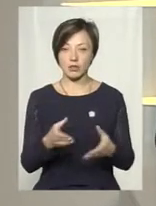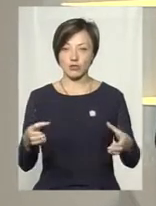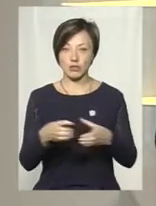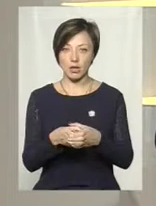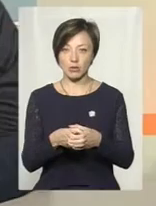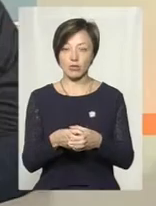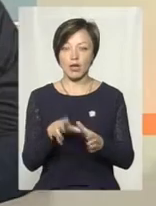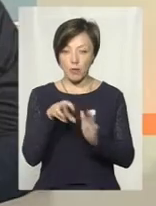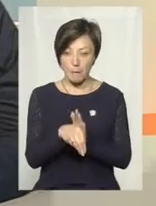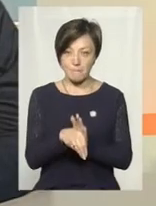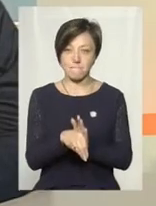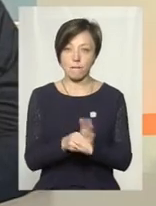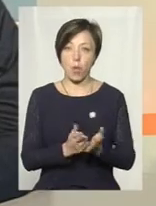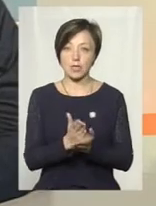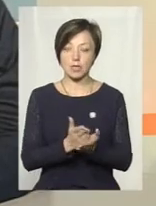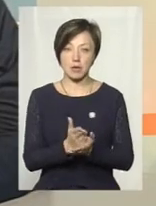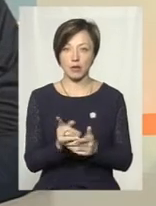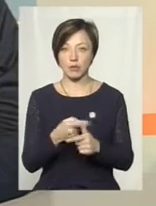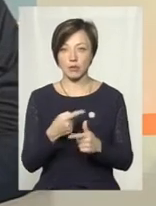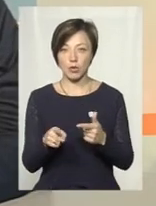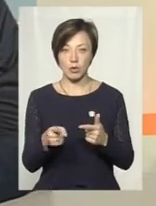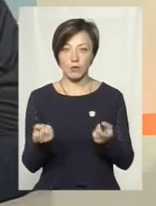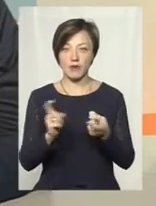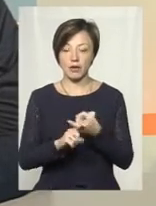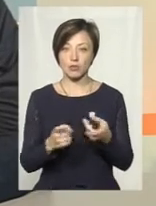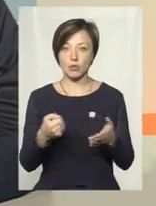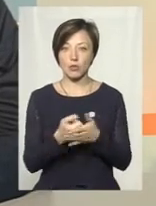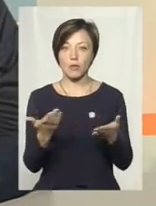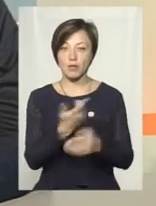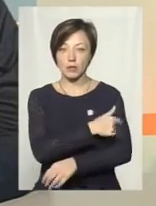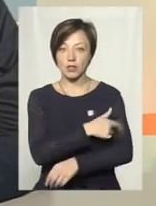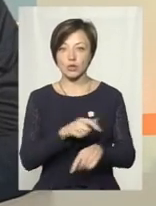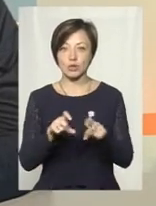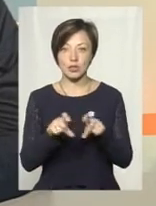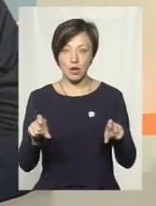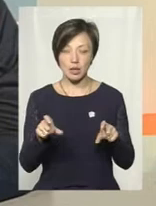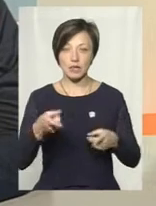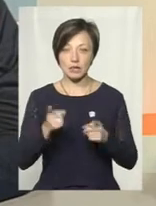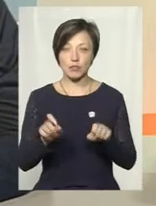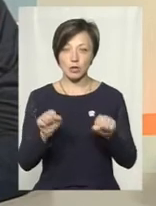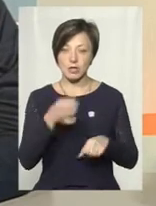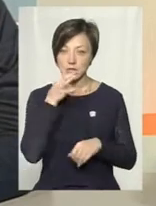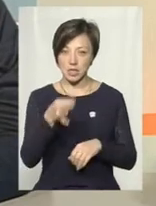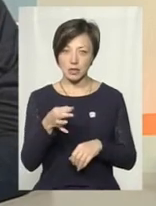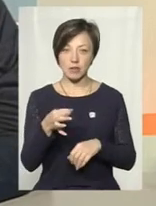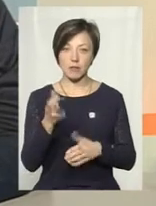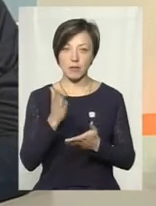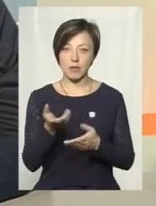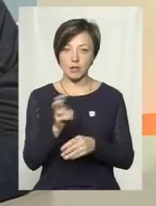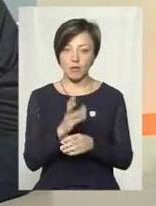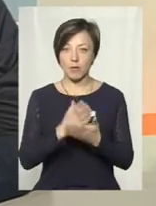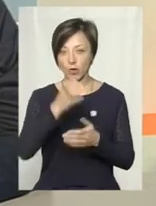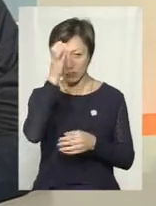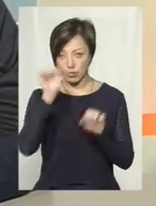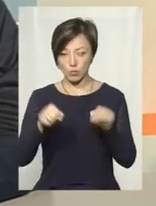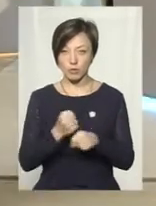наприклад, посаду або бути, ну, десь прив'язаний до якогось певного медичного закладу. І дійсно ми могли би сказати, що він прийшов, має освіту, він може